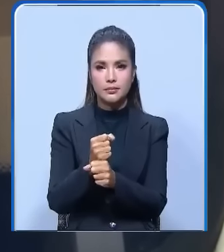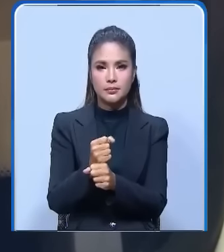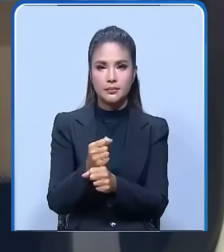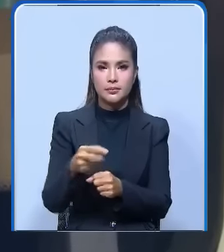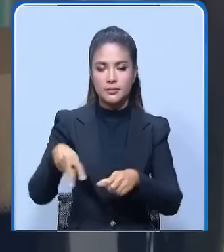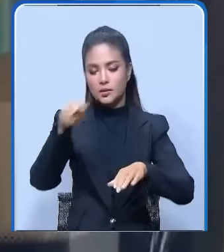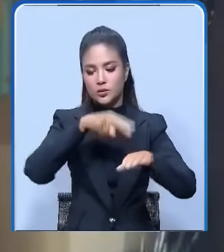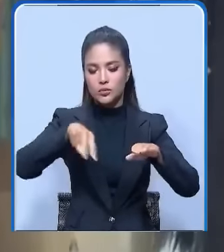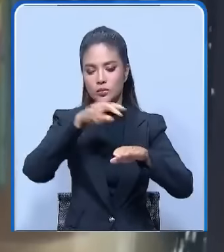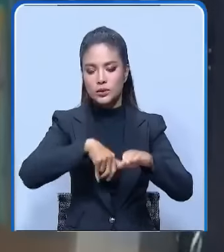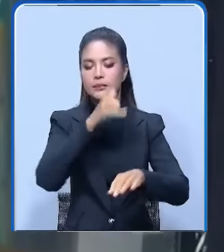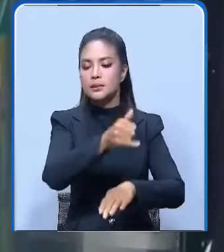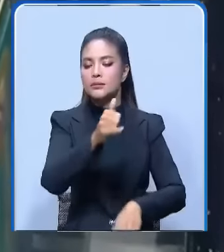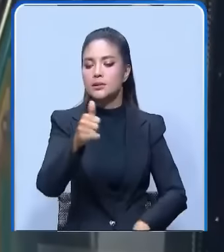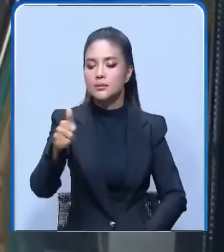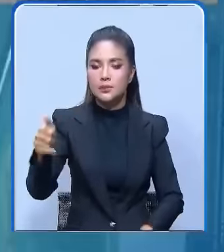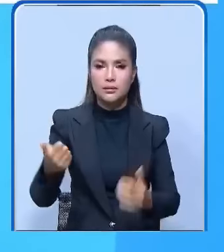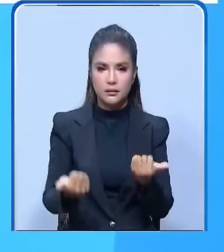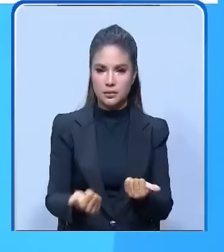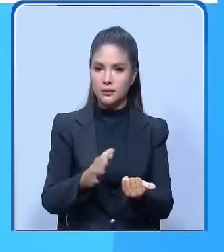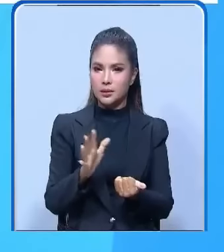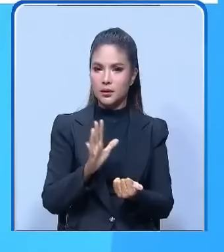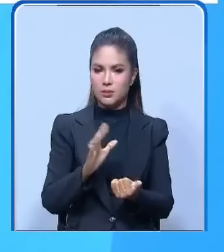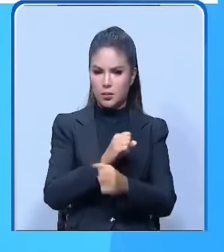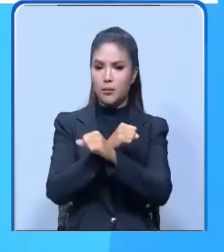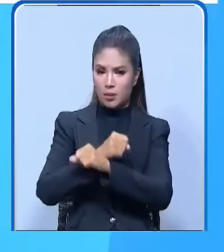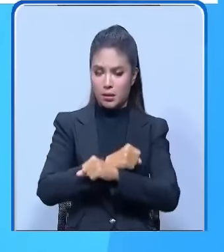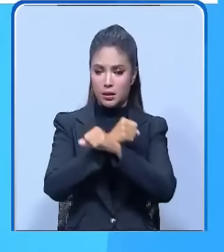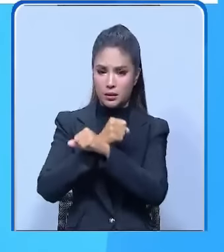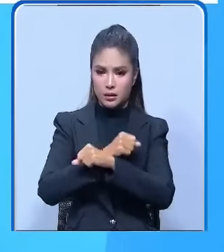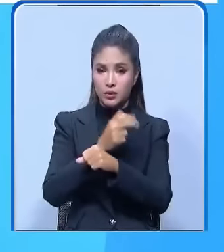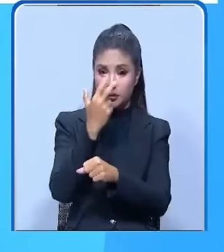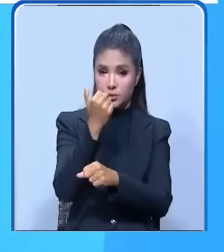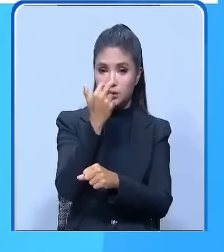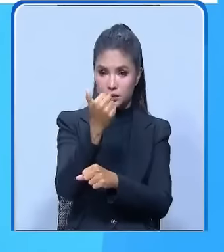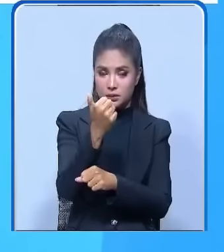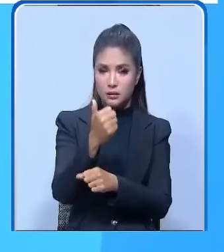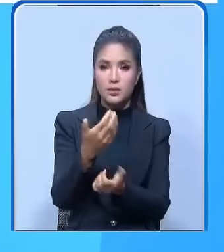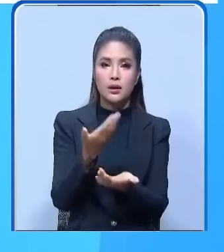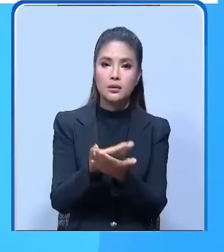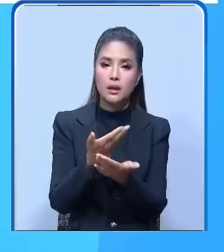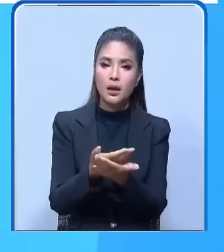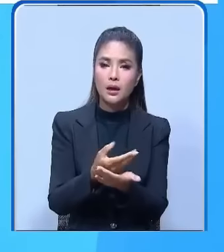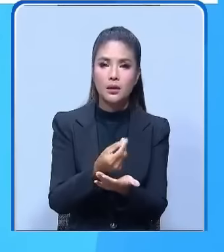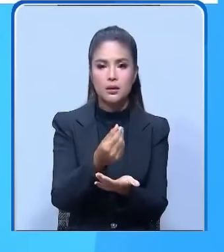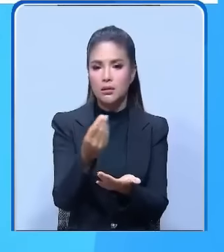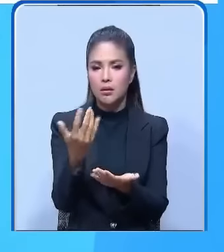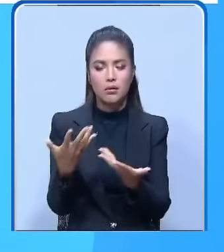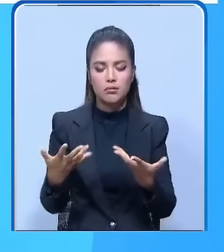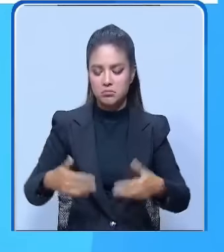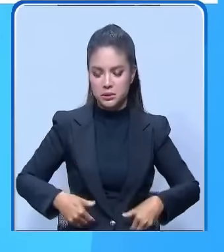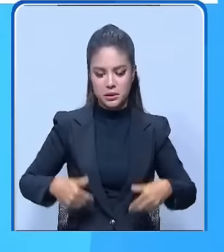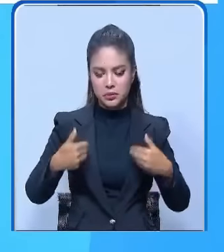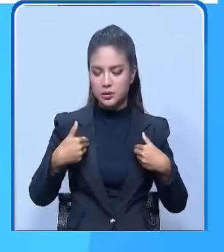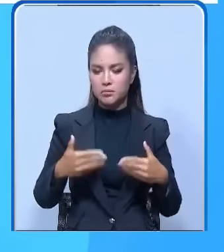เก่งช่วงนี้นะคะก็เราต้องป้องกันเหตุไว้ก่อนนะคุณผู้ชมเพราะอย่างคุณจซีเนี่ยบอกว่าเงินเท่าไหร่เนี่ยก็ทดแทนชีวิตของลู